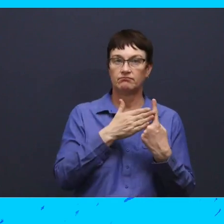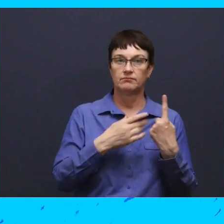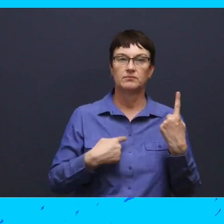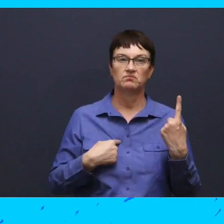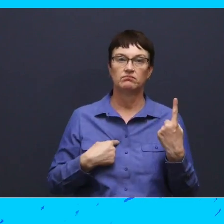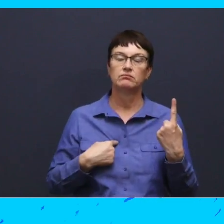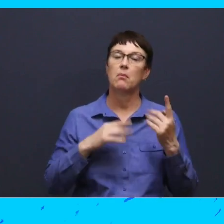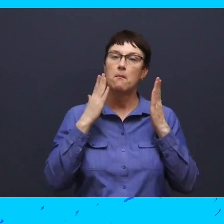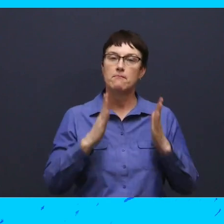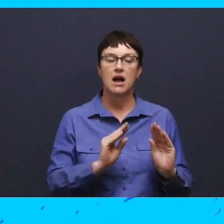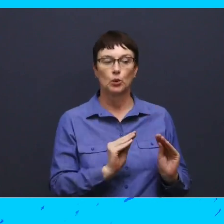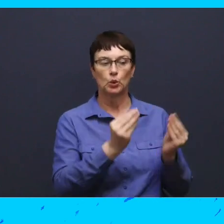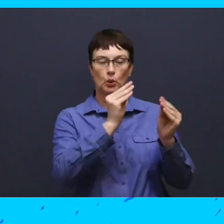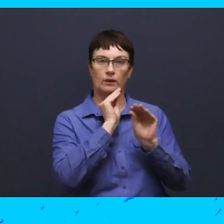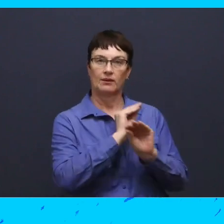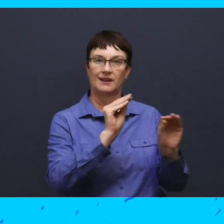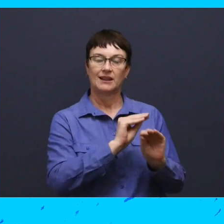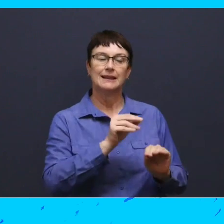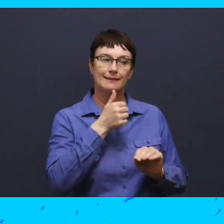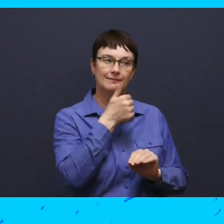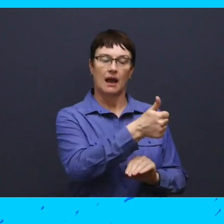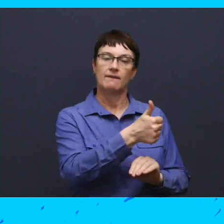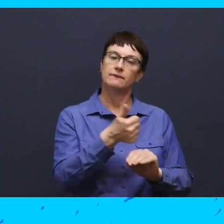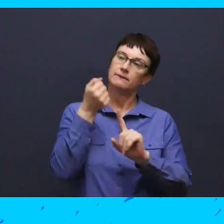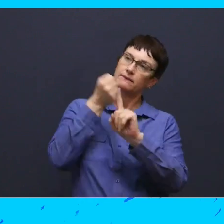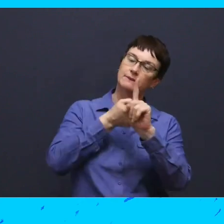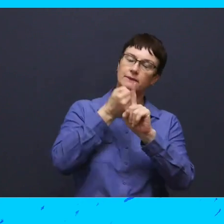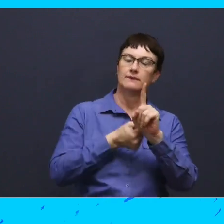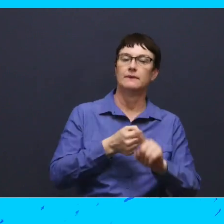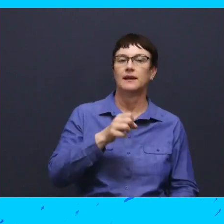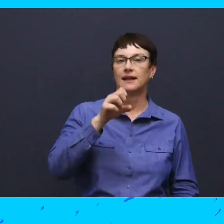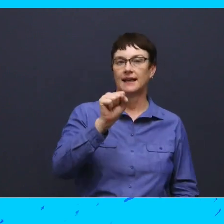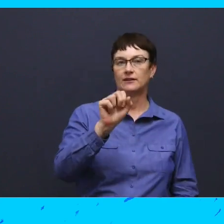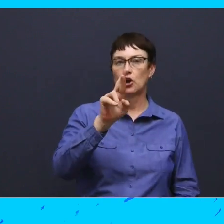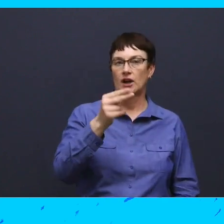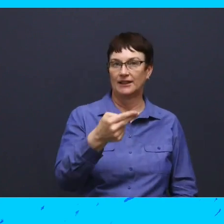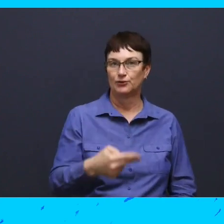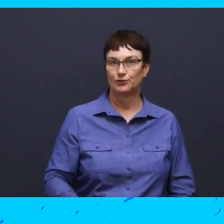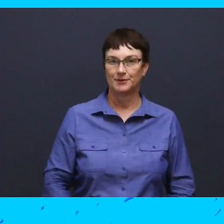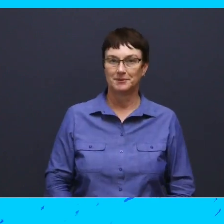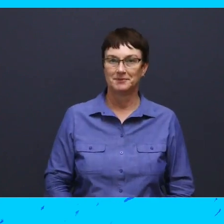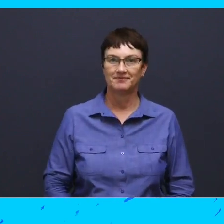La formation des jeunes comme preneurs.